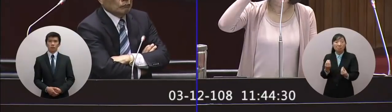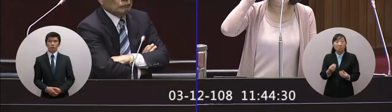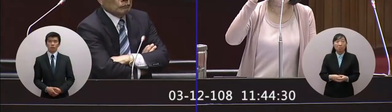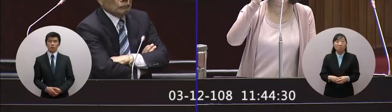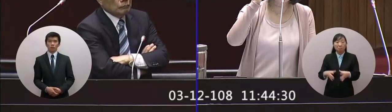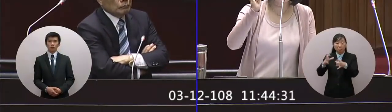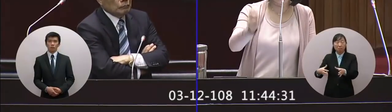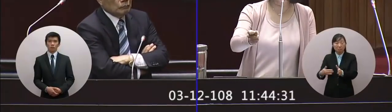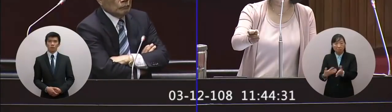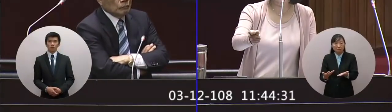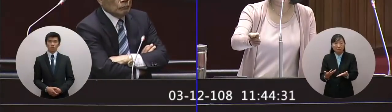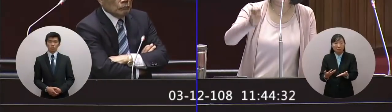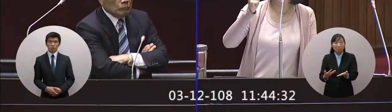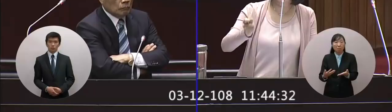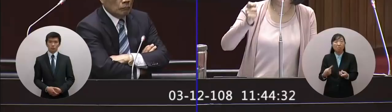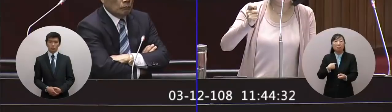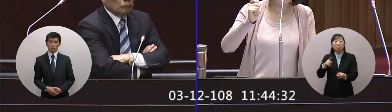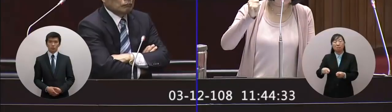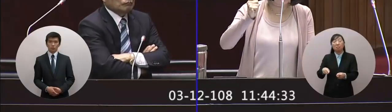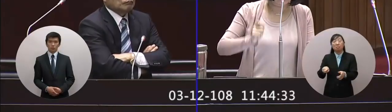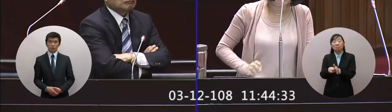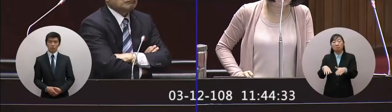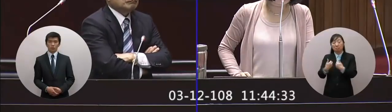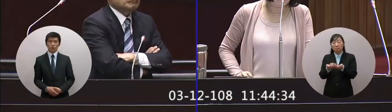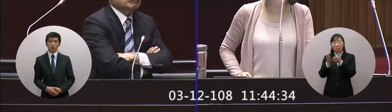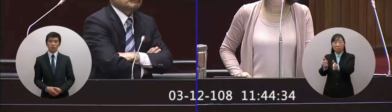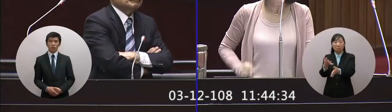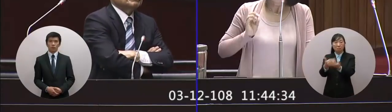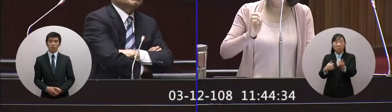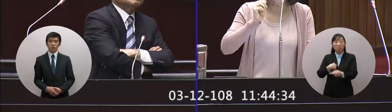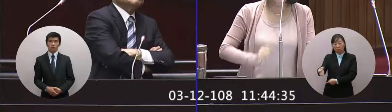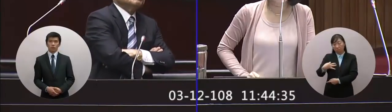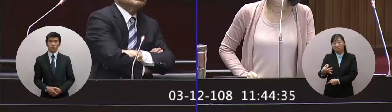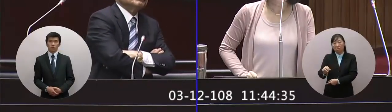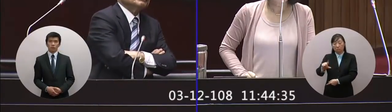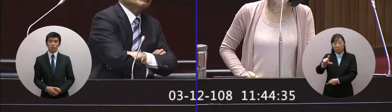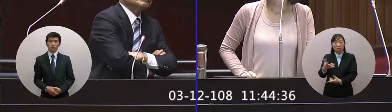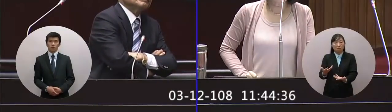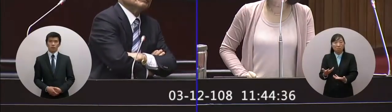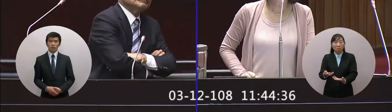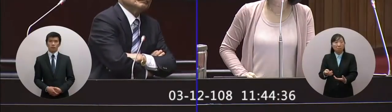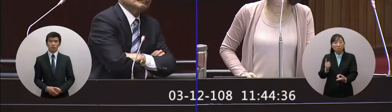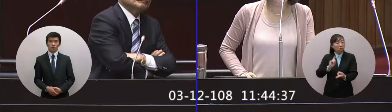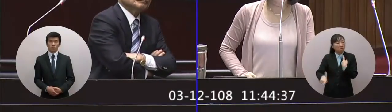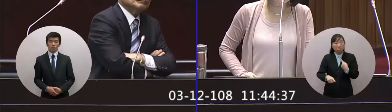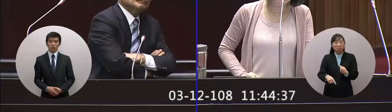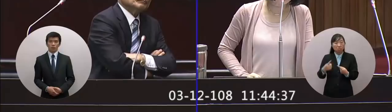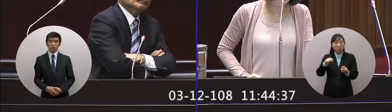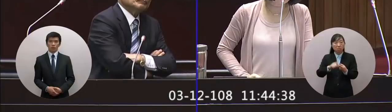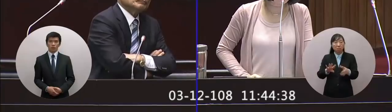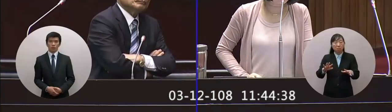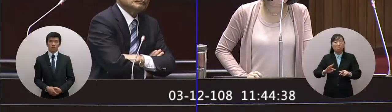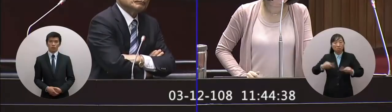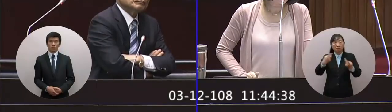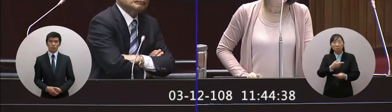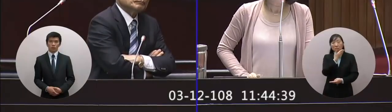后回转嫁给学生，收取高额的费用，不合理，要突破，提高利息的补